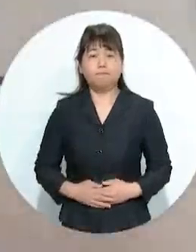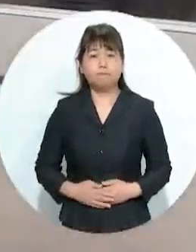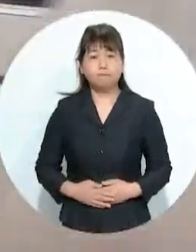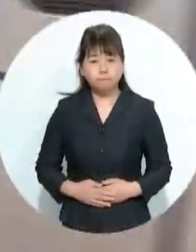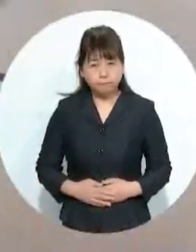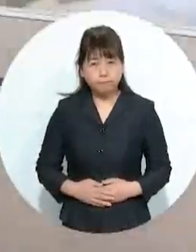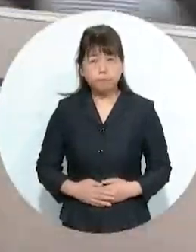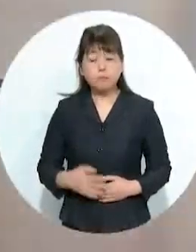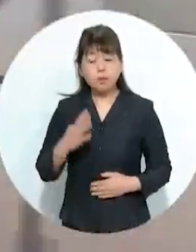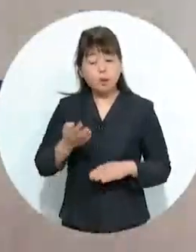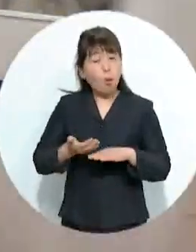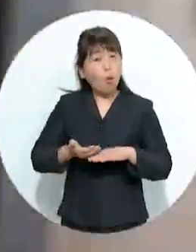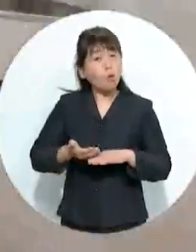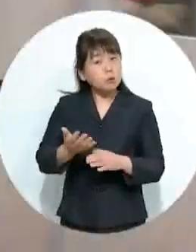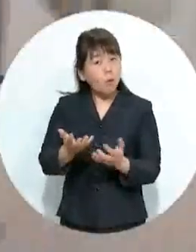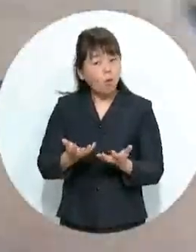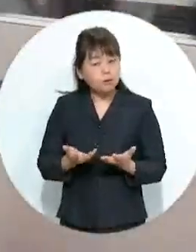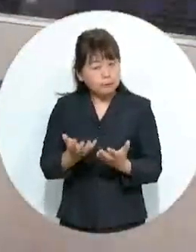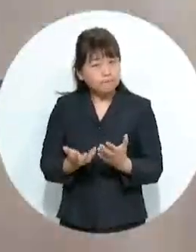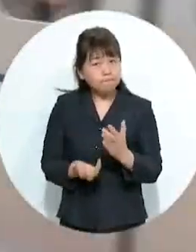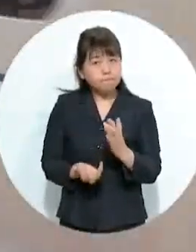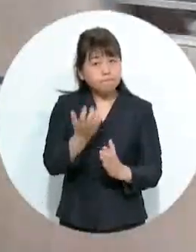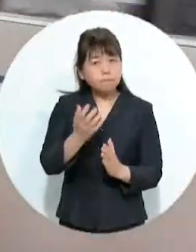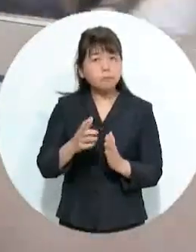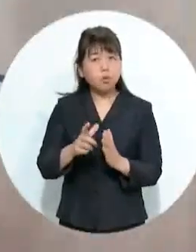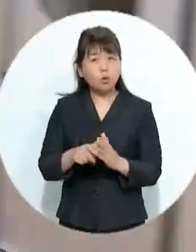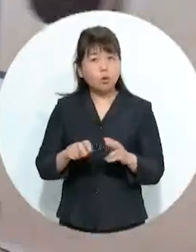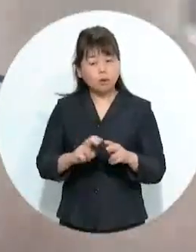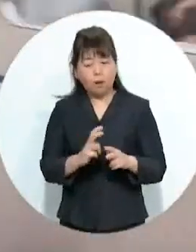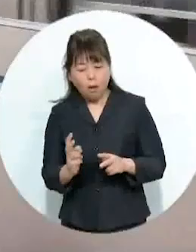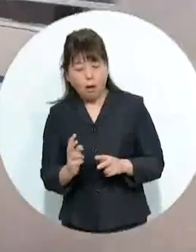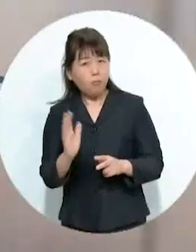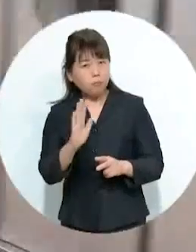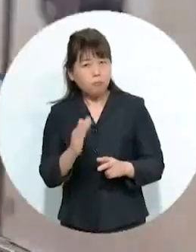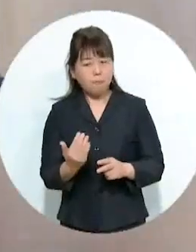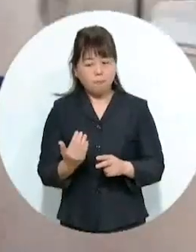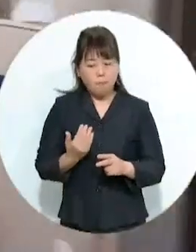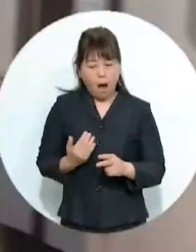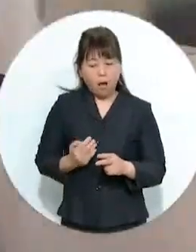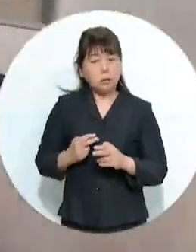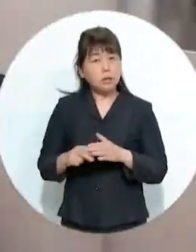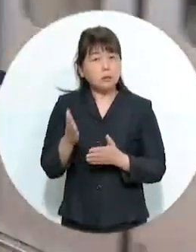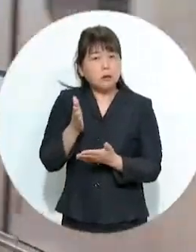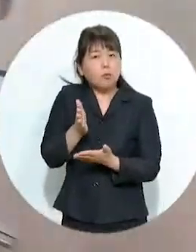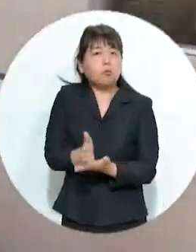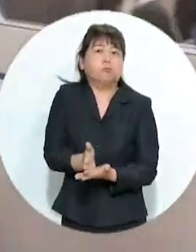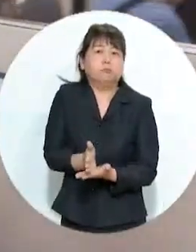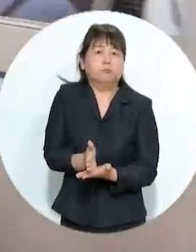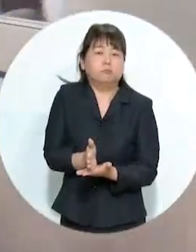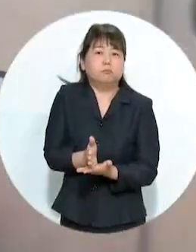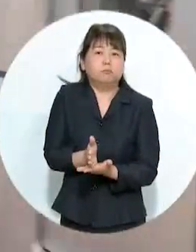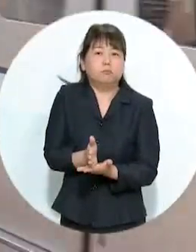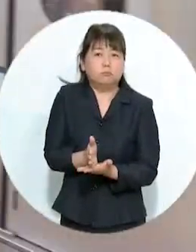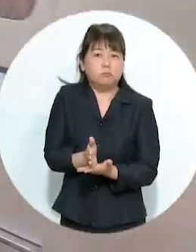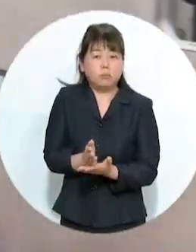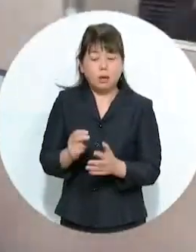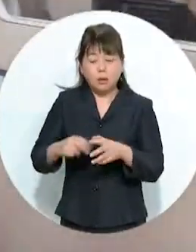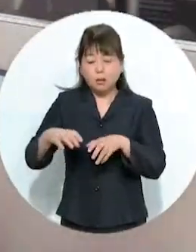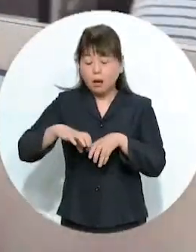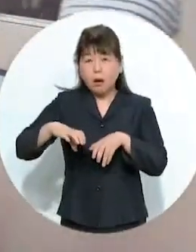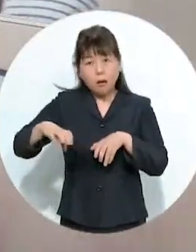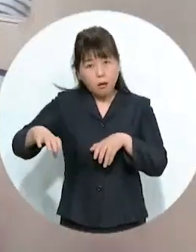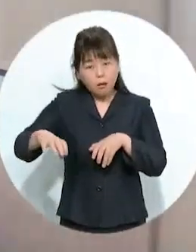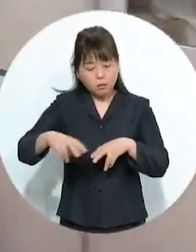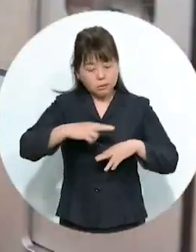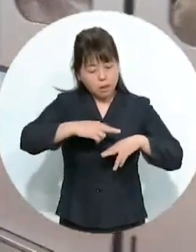震度4以上の地震発生の際には脱線しないよう電車を停止、車両と線路上を点